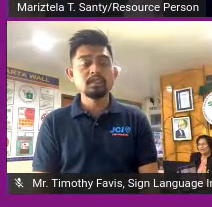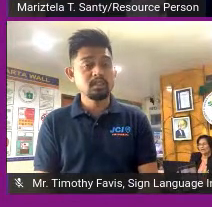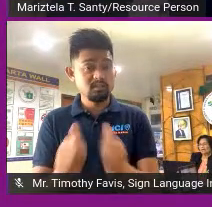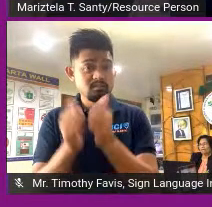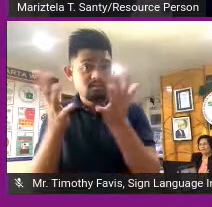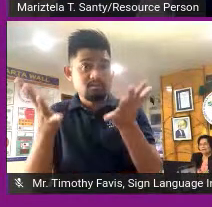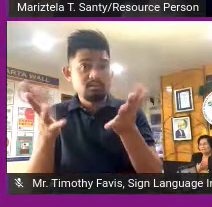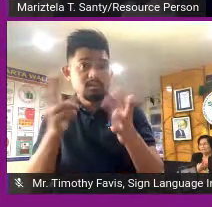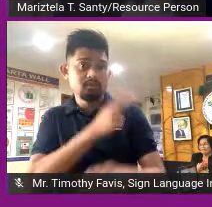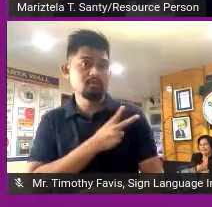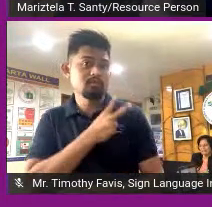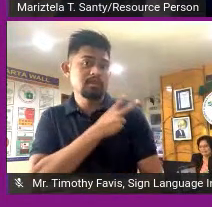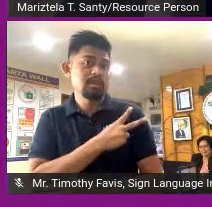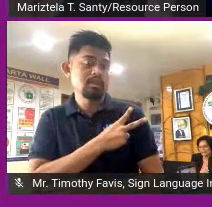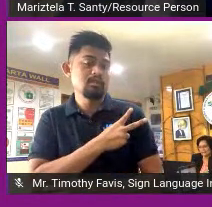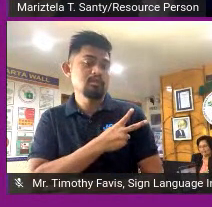kang